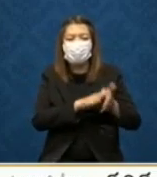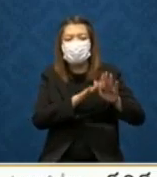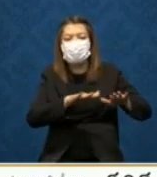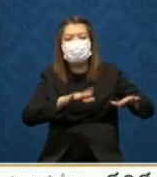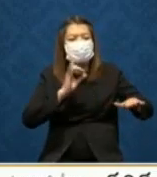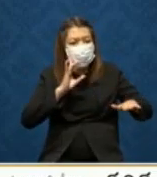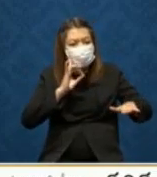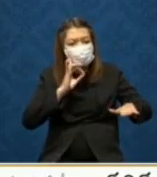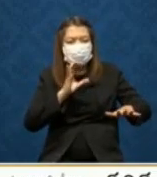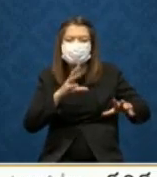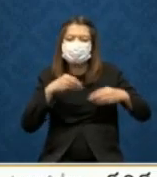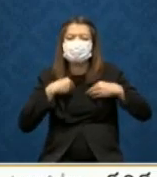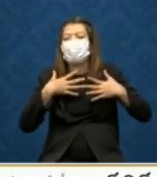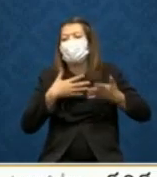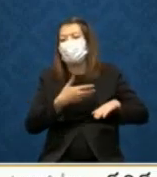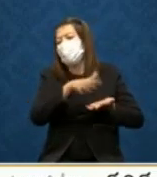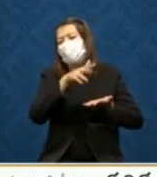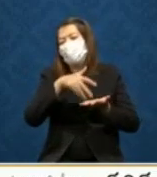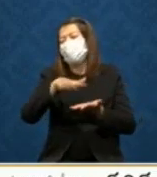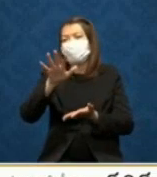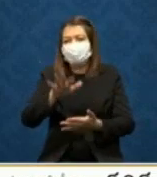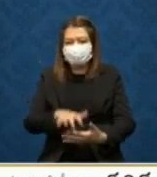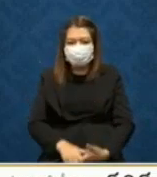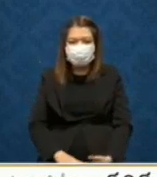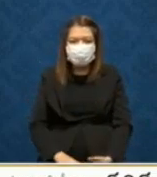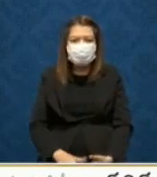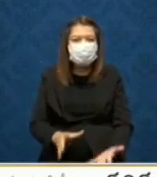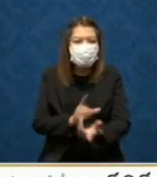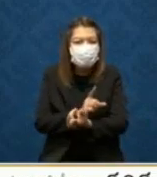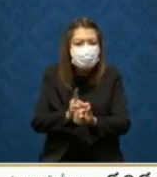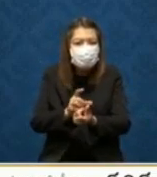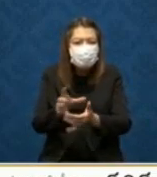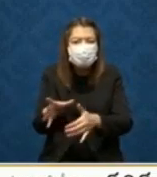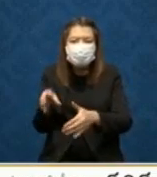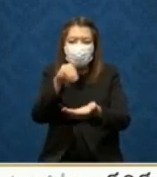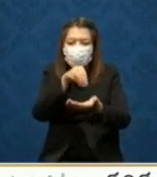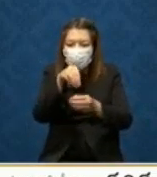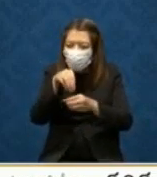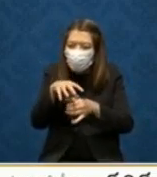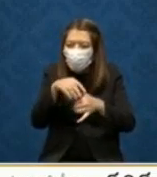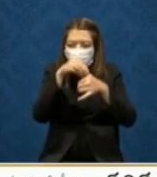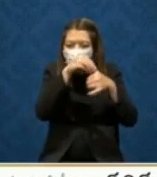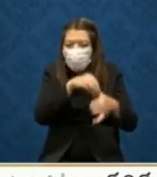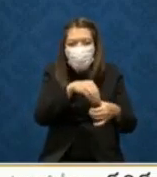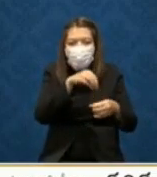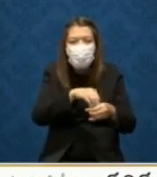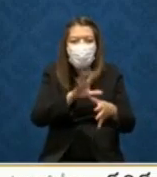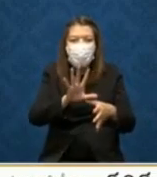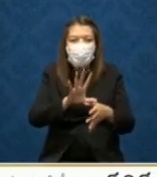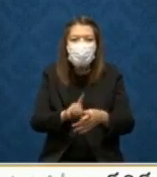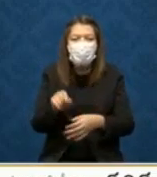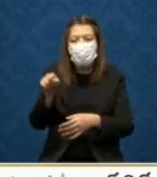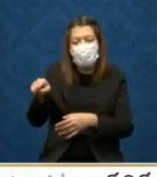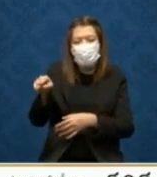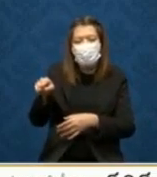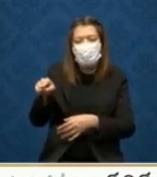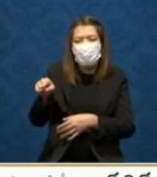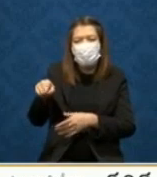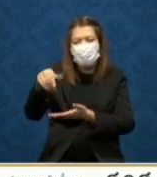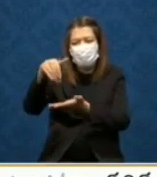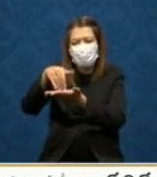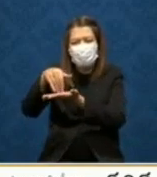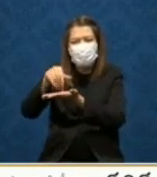ดื้อไม่เอาหรอกครับไล่ออกแล้วถามว่าสังคมจะเอาเค้าไปอยู่ที่ไหนปอเนาะนี่แหละครับท่านทราบมยบริบทปเนาะ